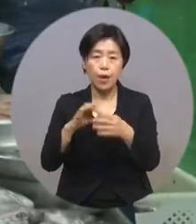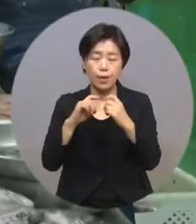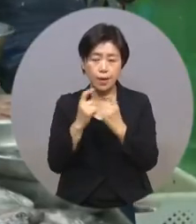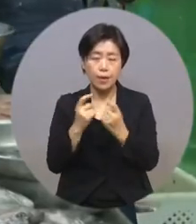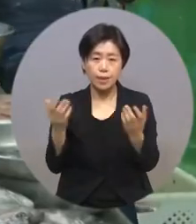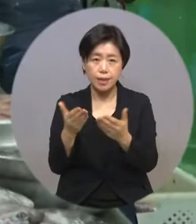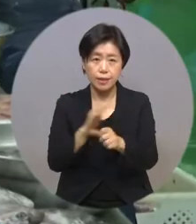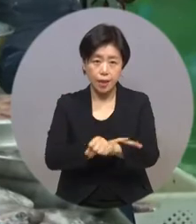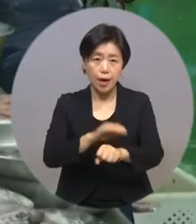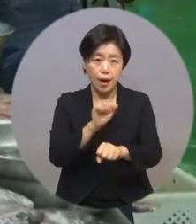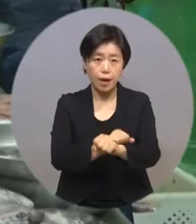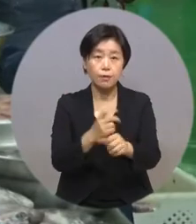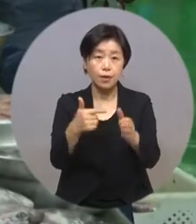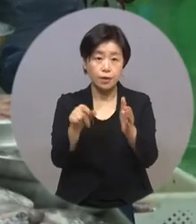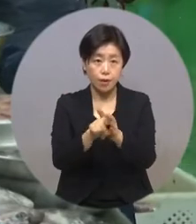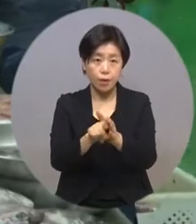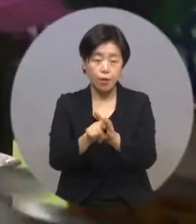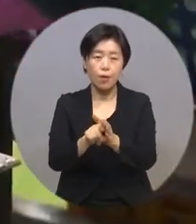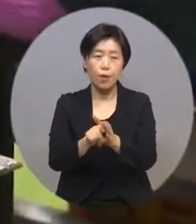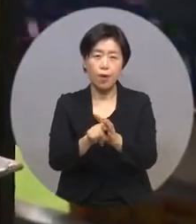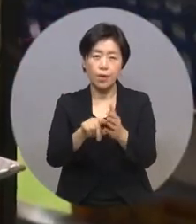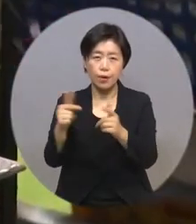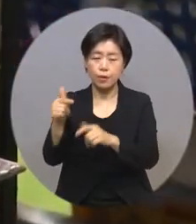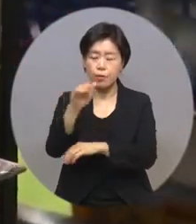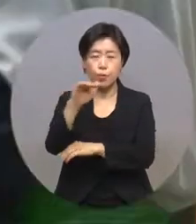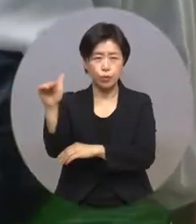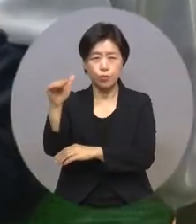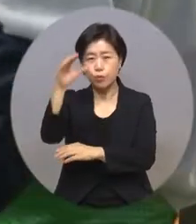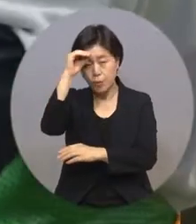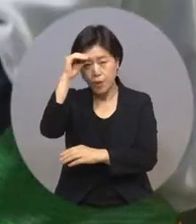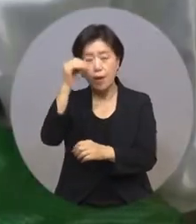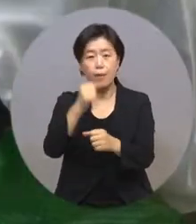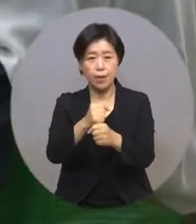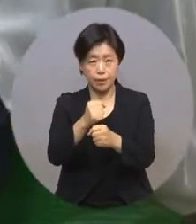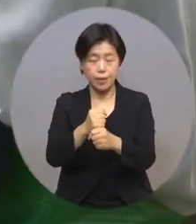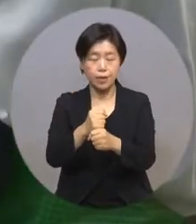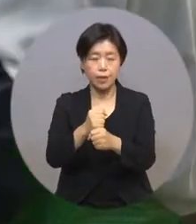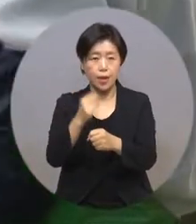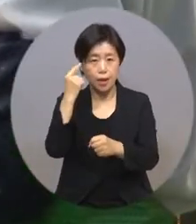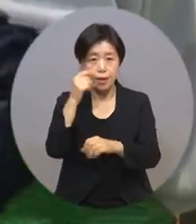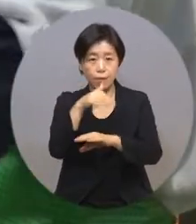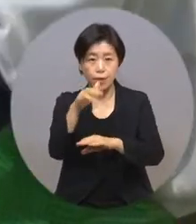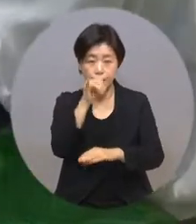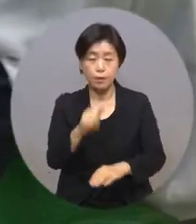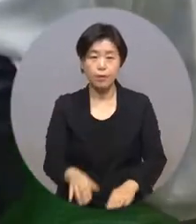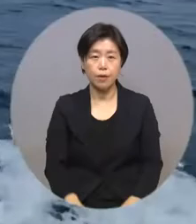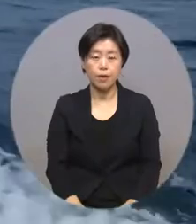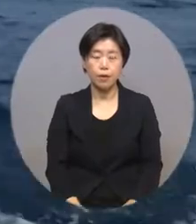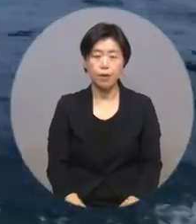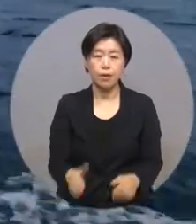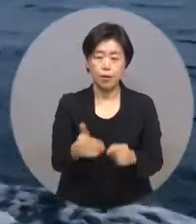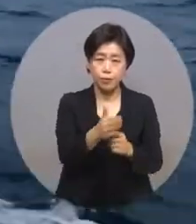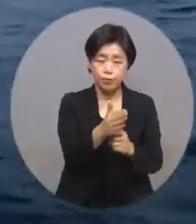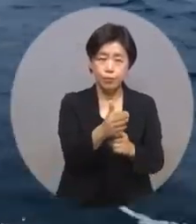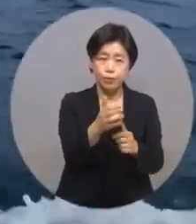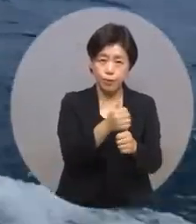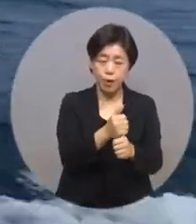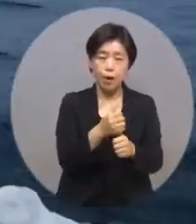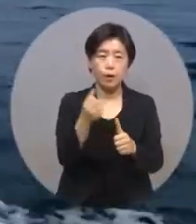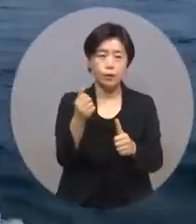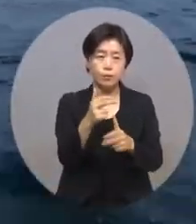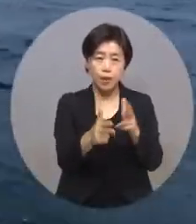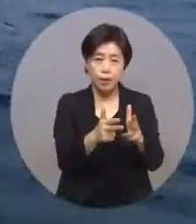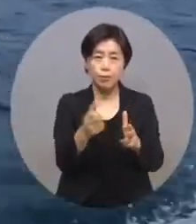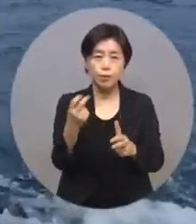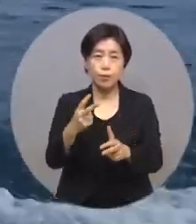전남형 수산업과 해상풍력 공존 표준 모델을 정립할 계획이라 전남도 수산업과 에너지의 공동 발전이